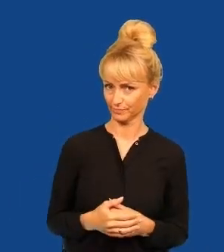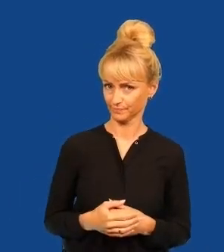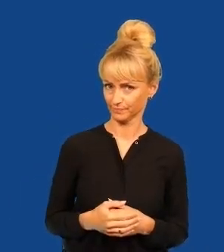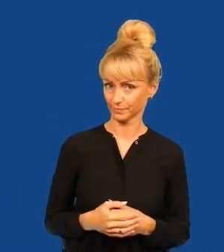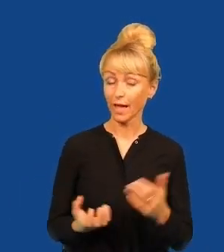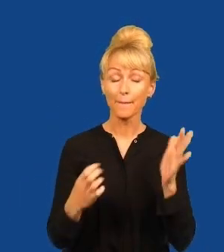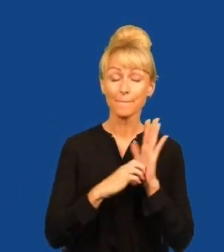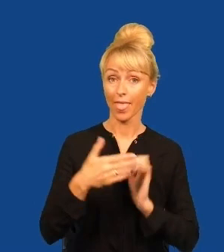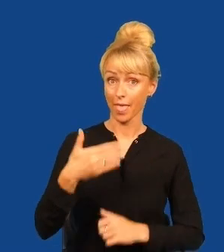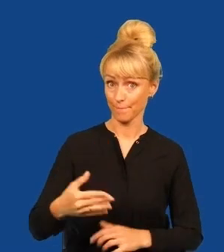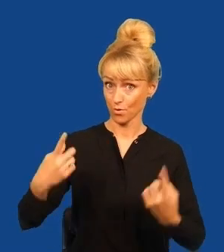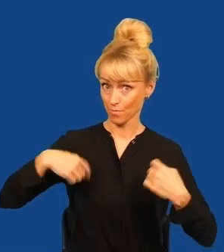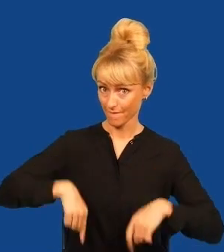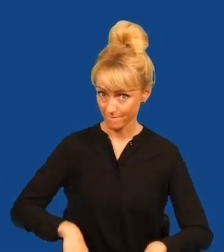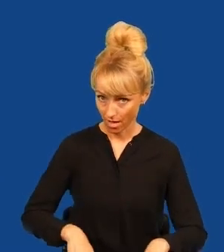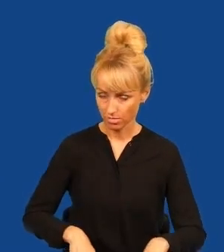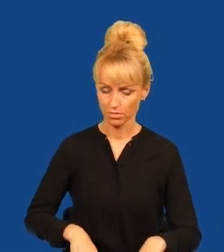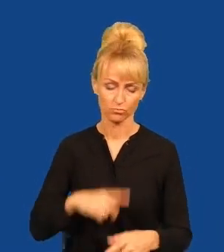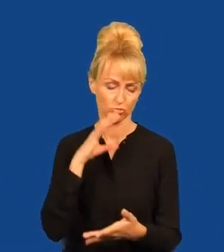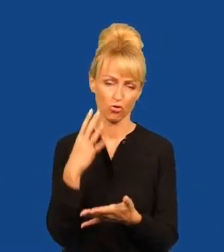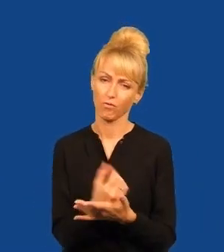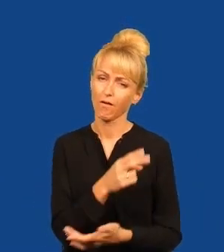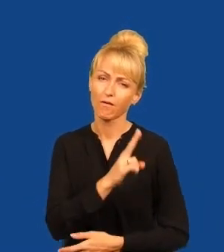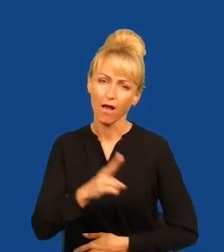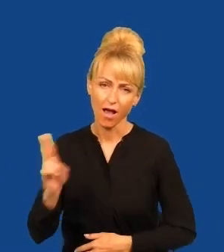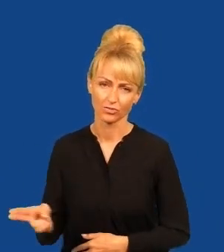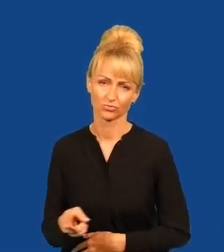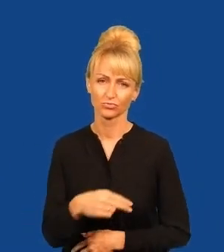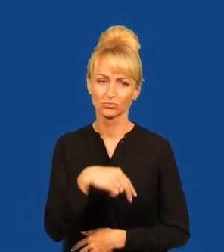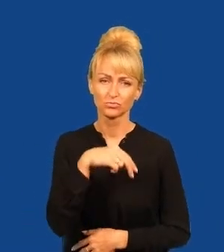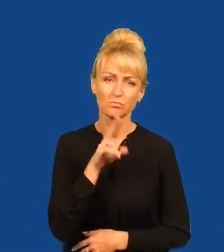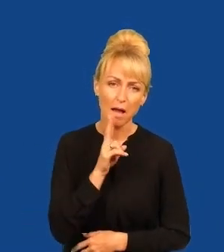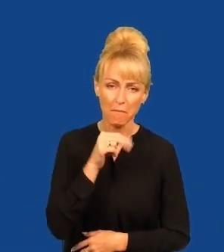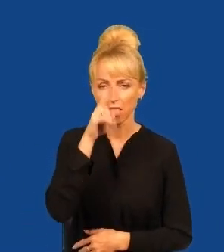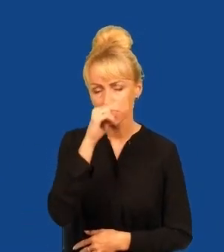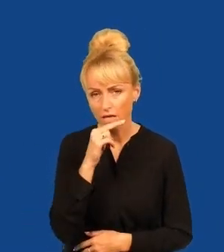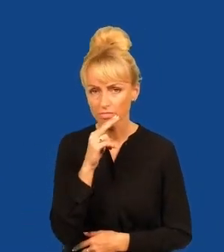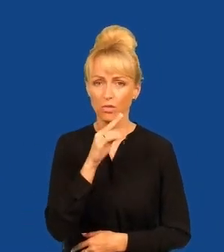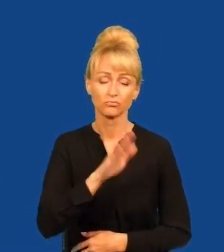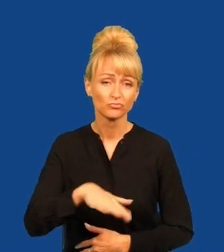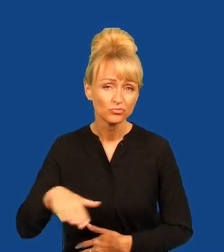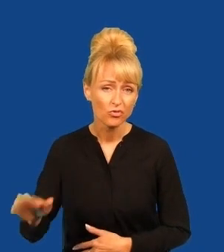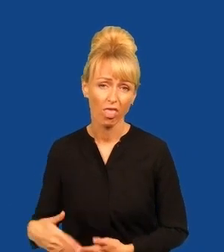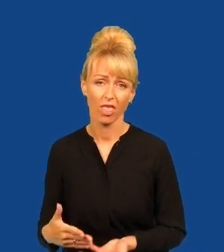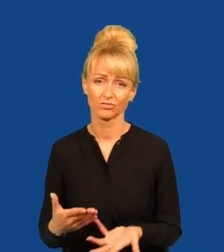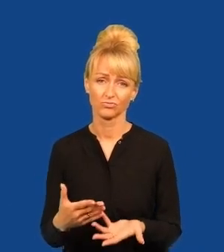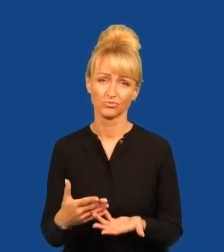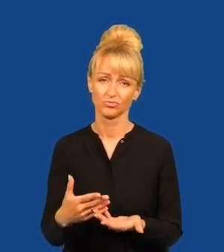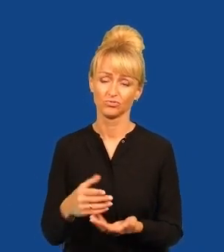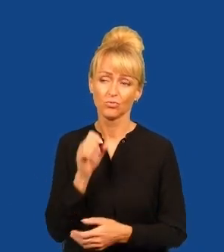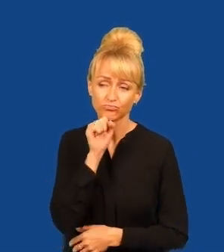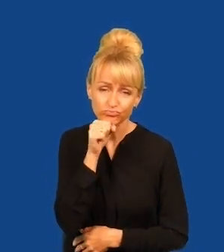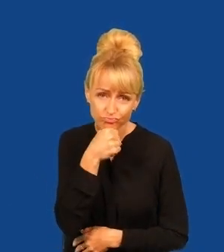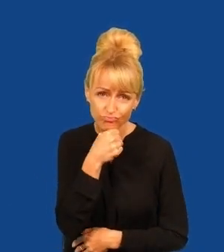M-Obywatel to aplikacja, z której korzysta każdy. Rodzic, emeryt, rencista, dzieci, posłowie, senatorzy,